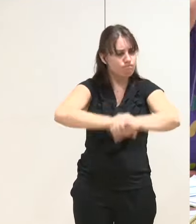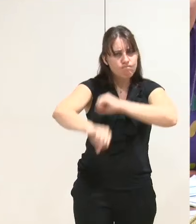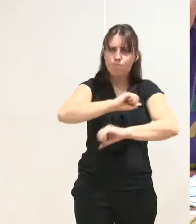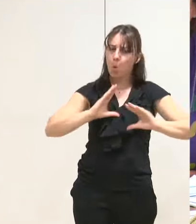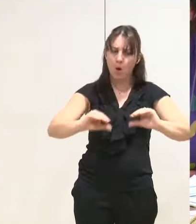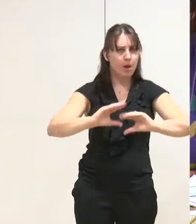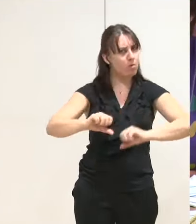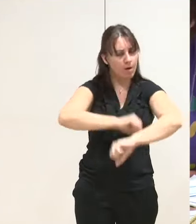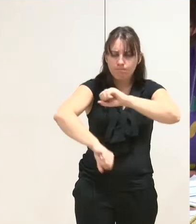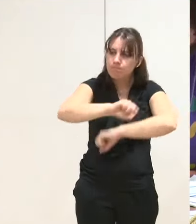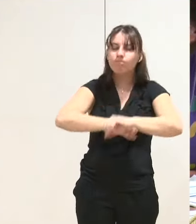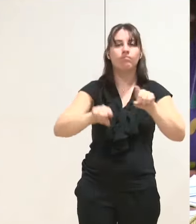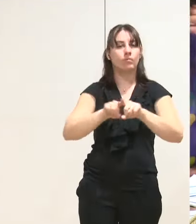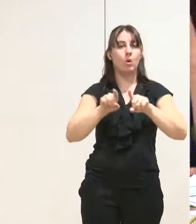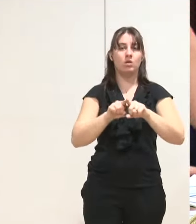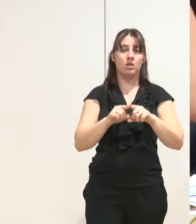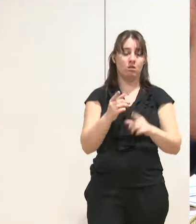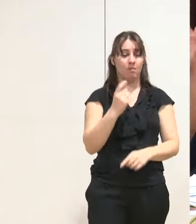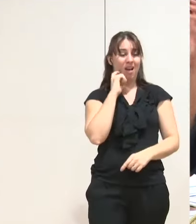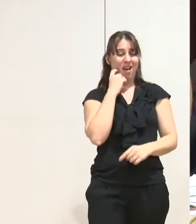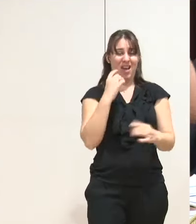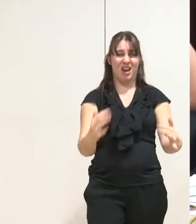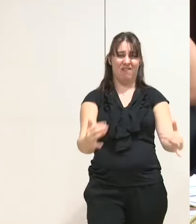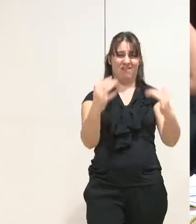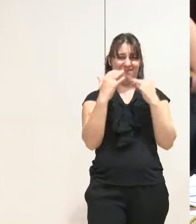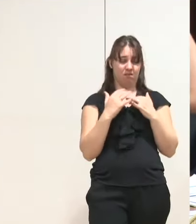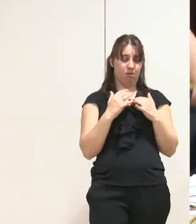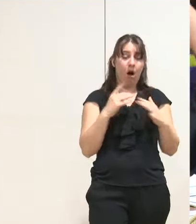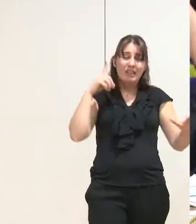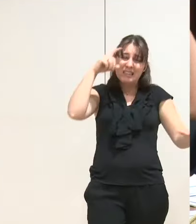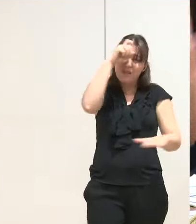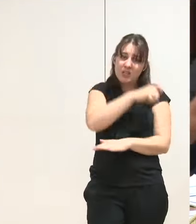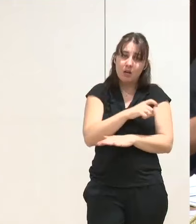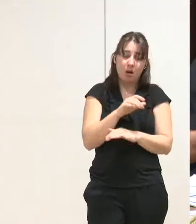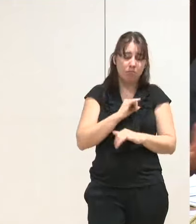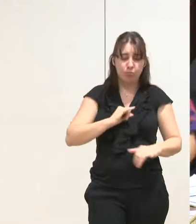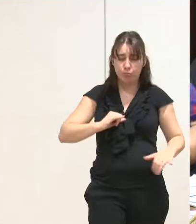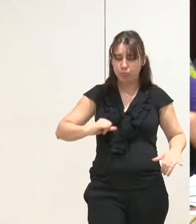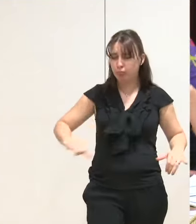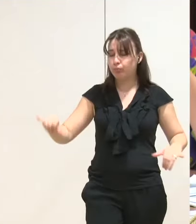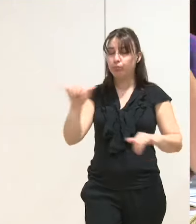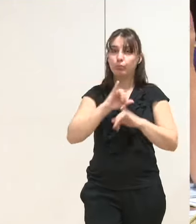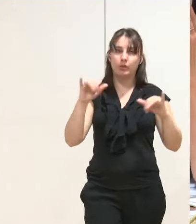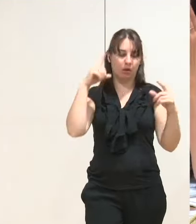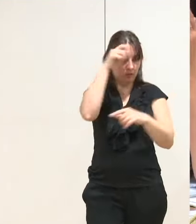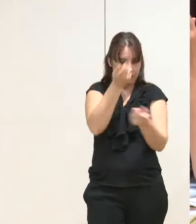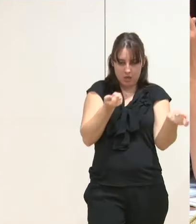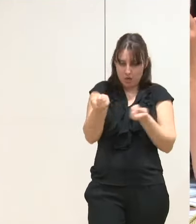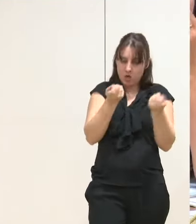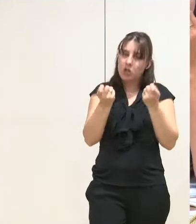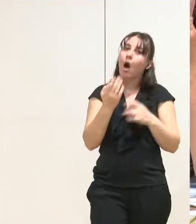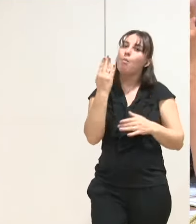des sureffectifs sur l'ensemble de Grenoble est d'une tâche difficile voire immense et ce qui est vrai qui force à